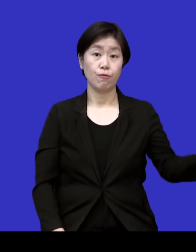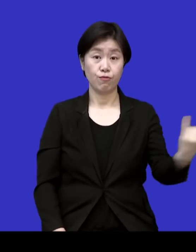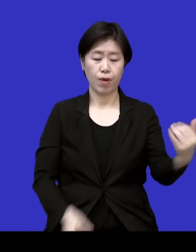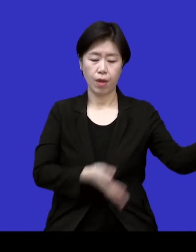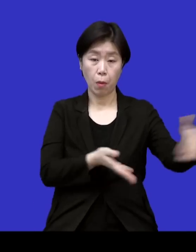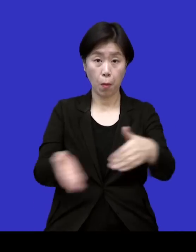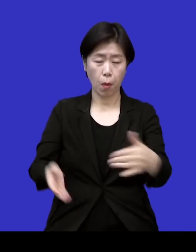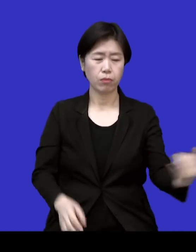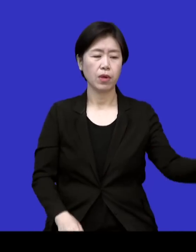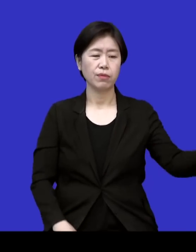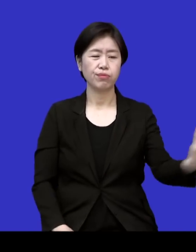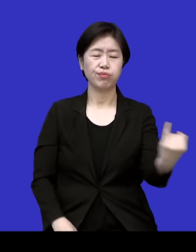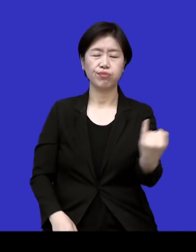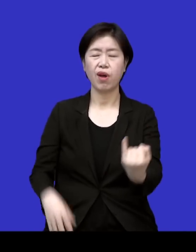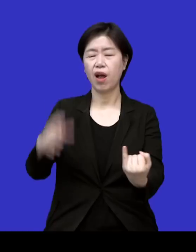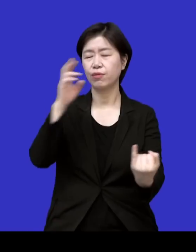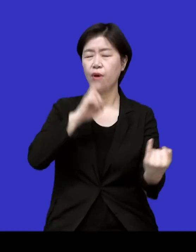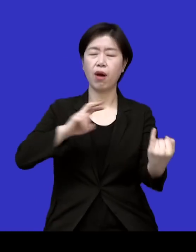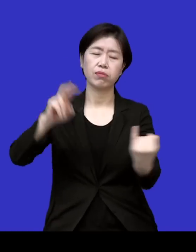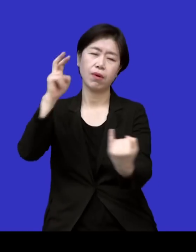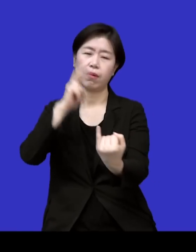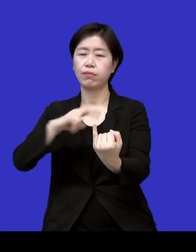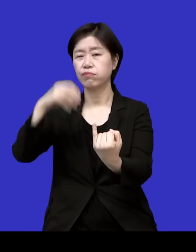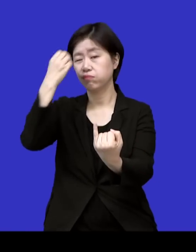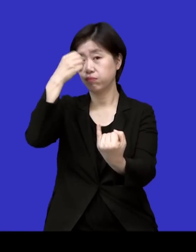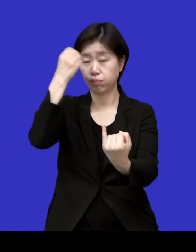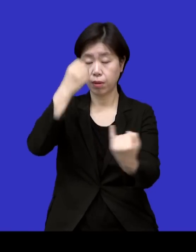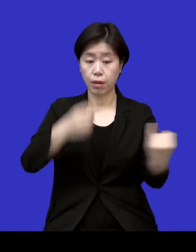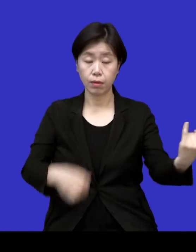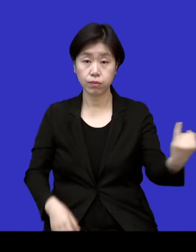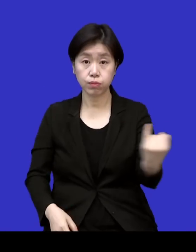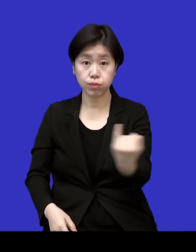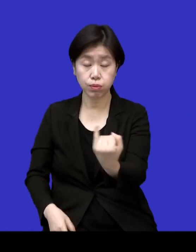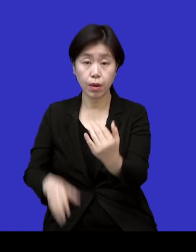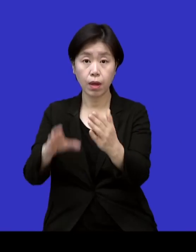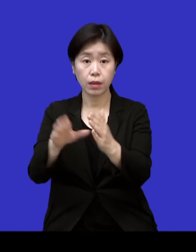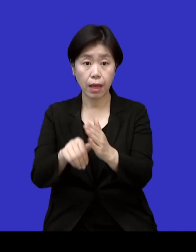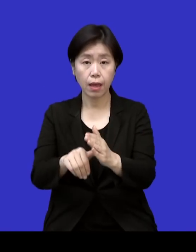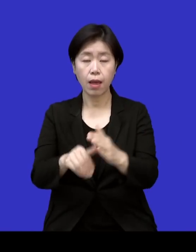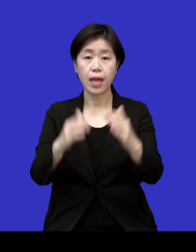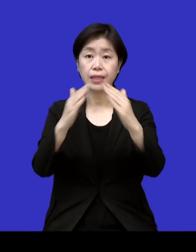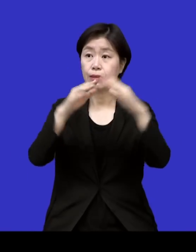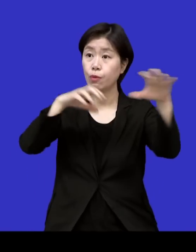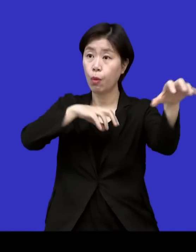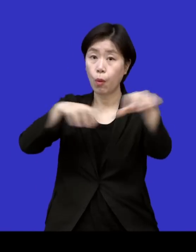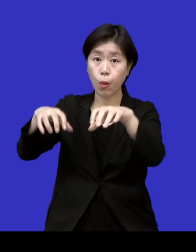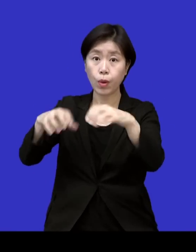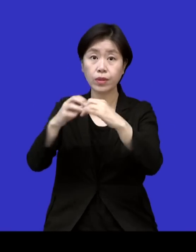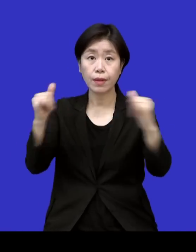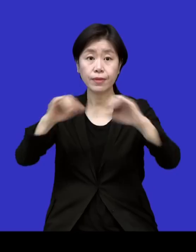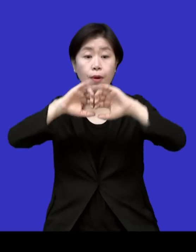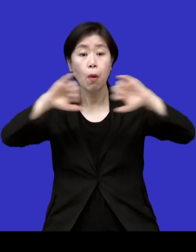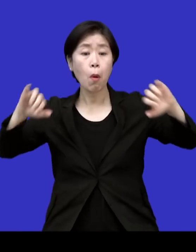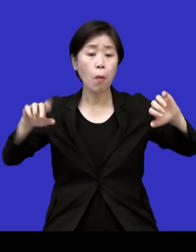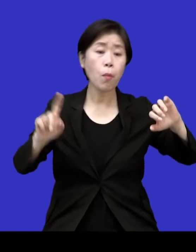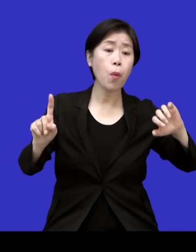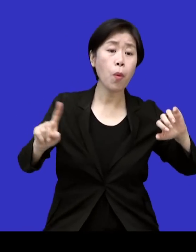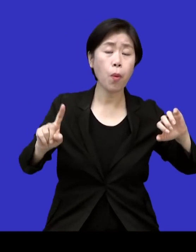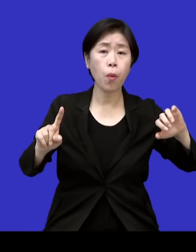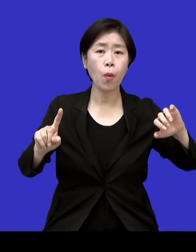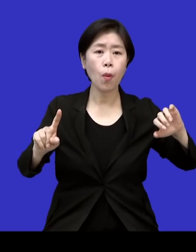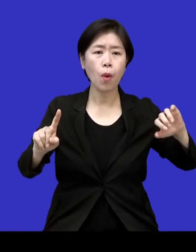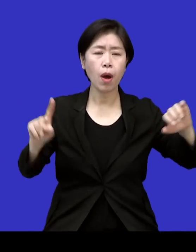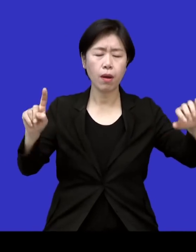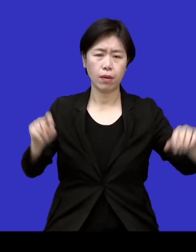켜지는 거예요. 그렇죠. 그럼 이제 밖에 내다보고 우리는 이제 그 길을 막 가는 게 너무 부끄러운 거예요. 창피하고. 네, 네, 네.